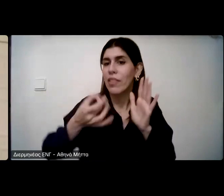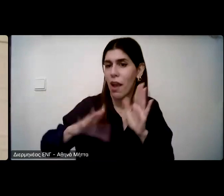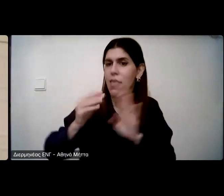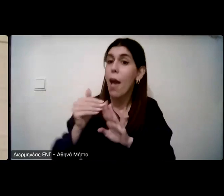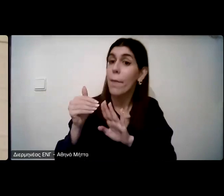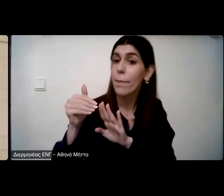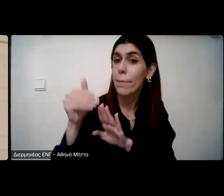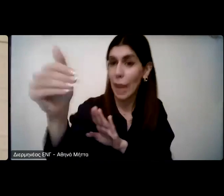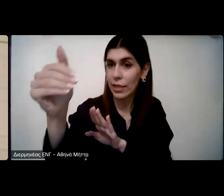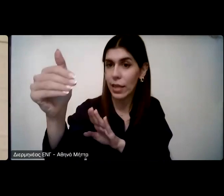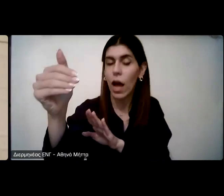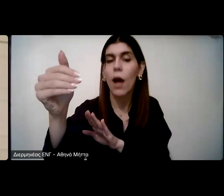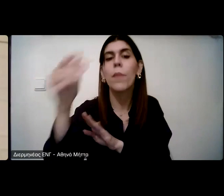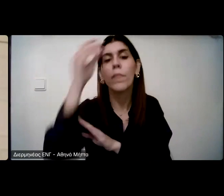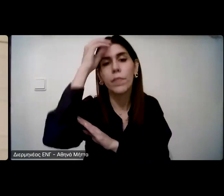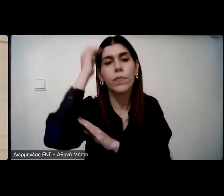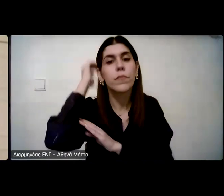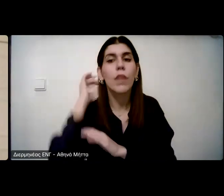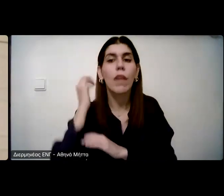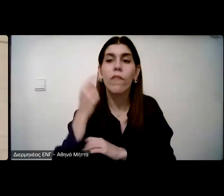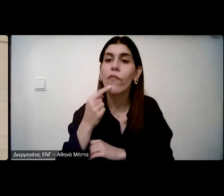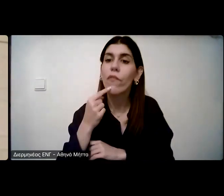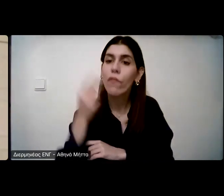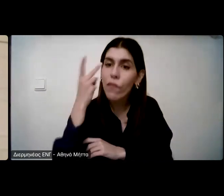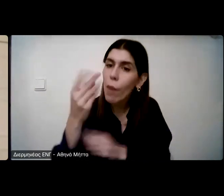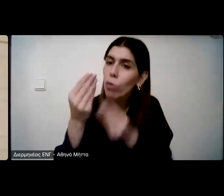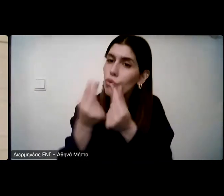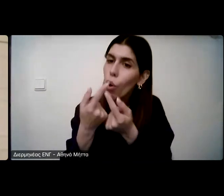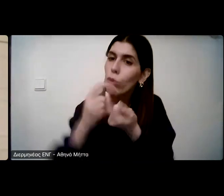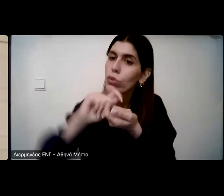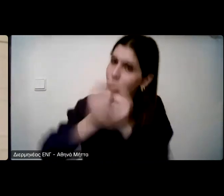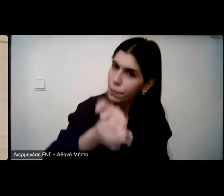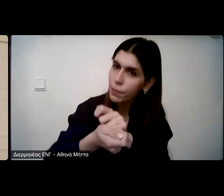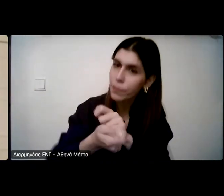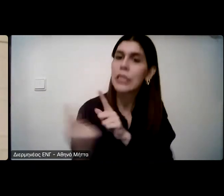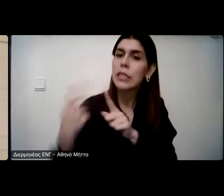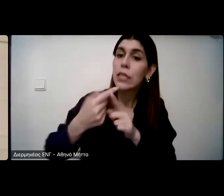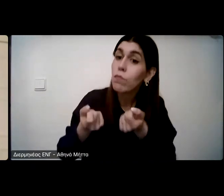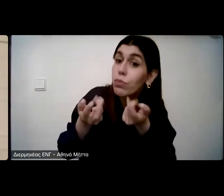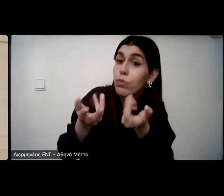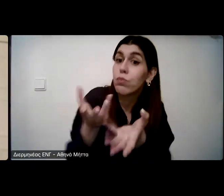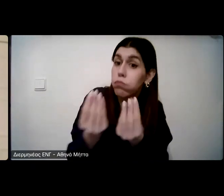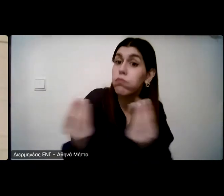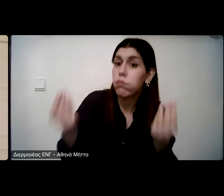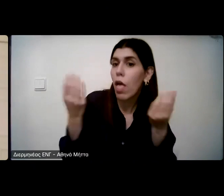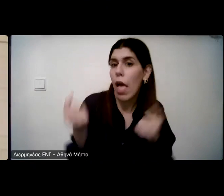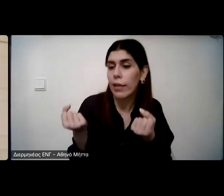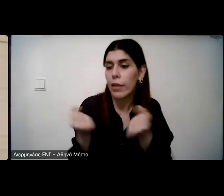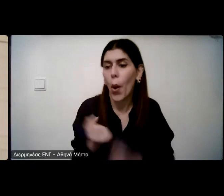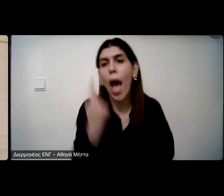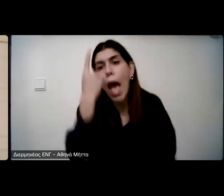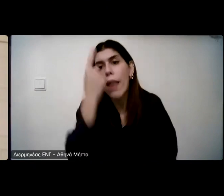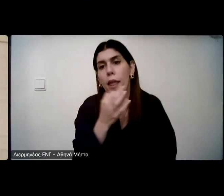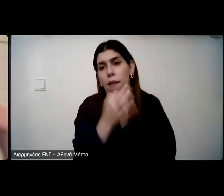μια άλλη τέλος πάντων μορφή και μεγαλύτερη πυκνότητα θεωρώ. Εάν μπορώ να πω μία κουβέντα μόνο για αυτά τα προηγούμενα